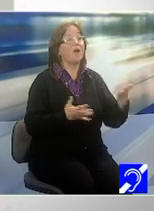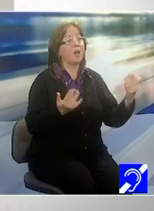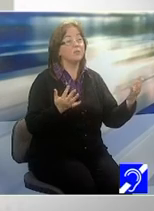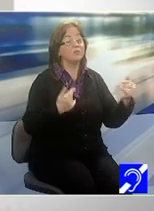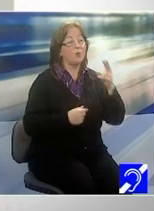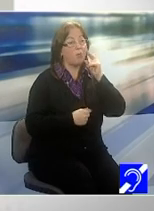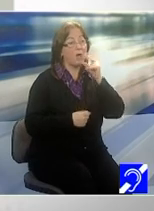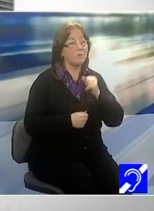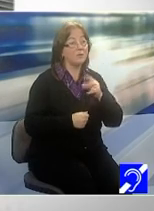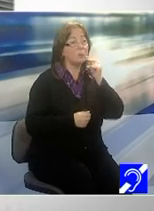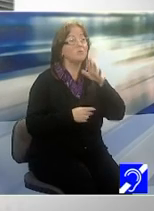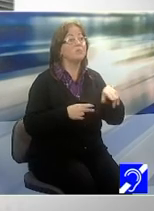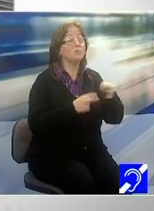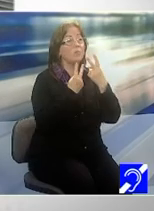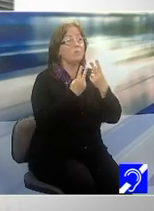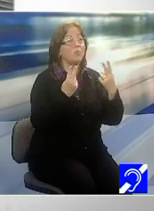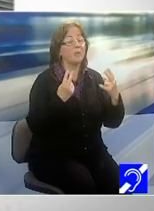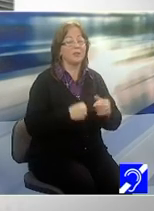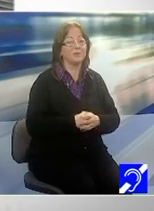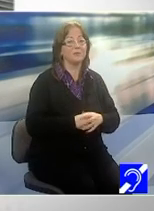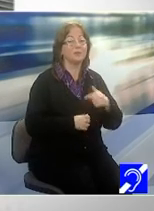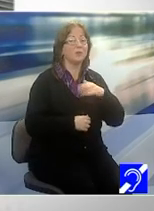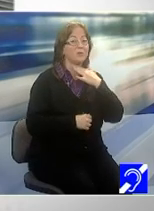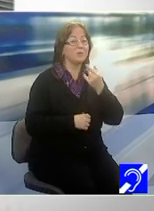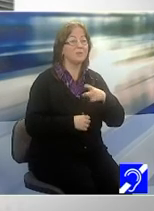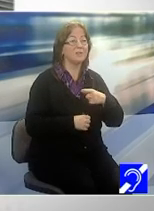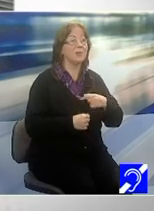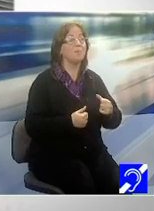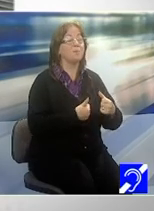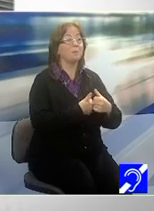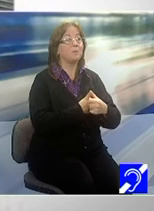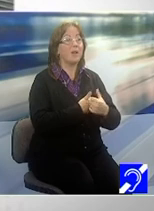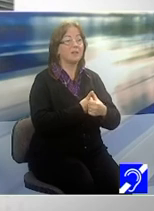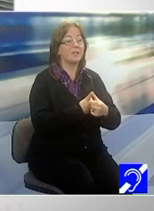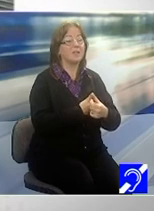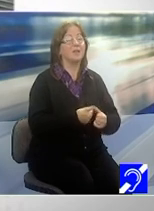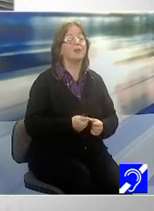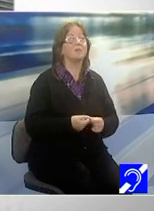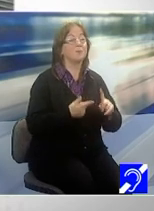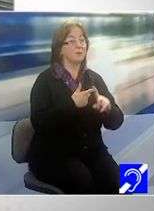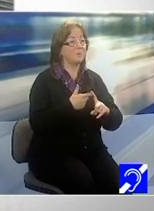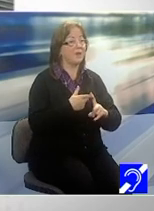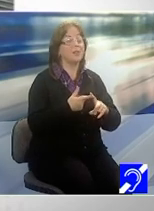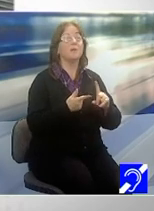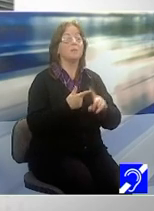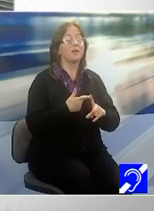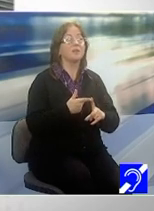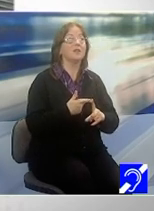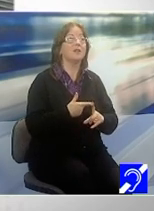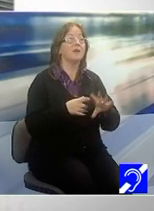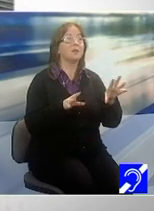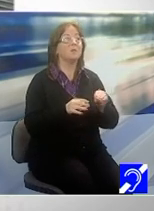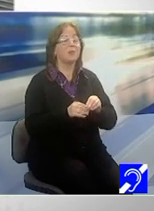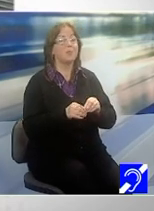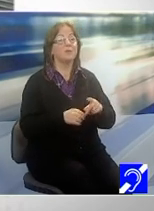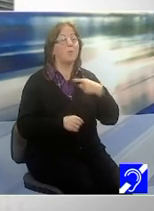public. Și noi vă mulțumim că suntem parteneri cu Opera Națională și am reușit să